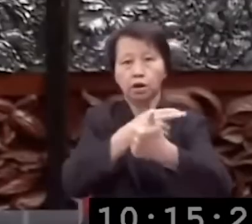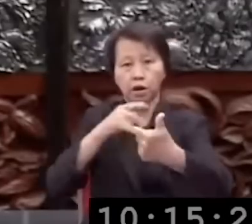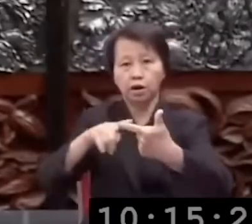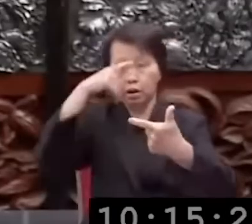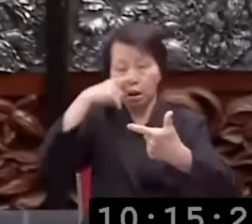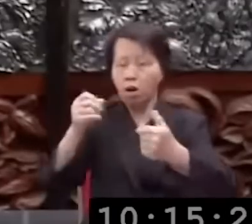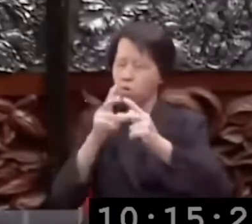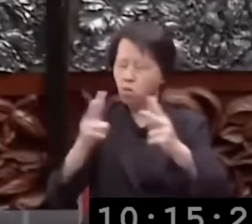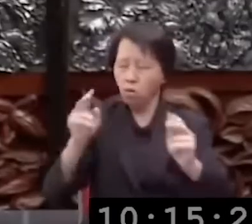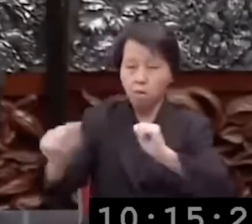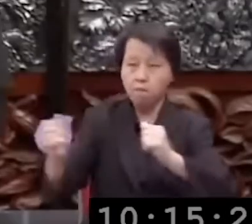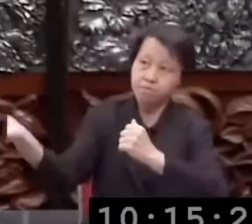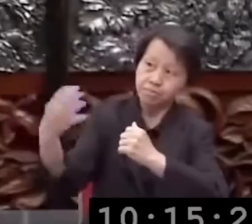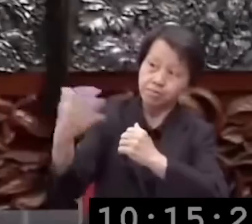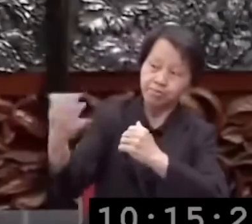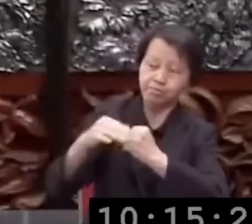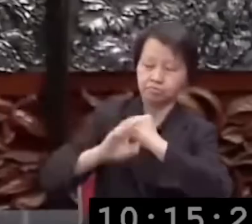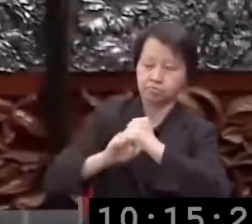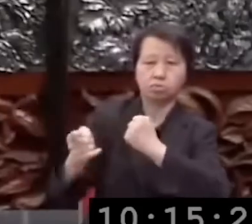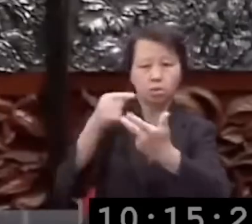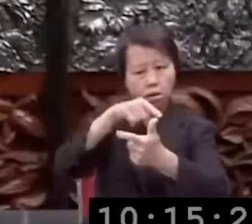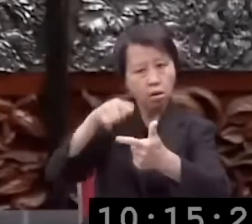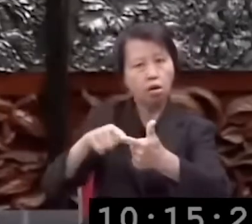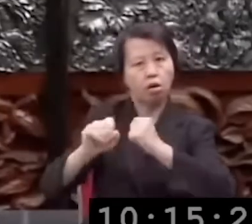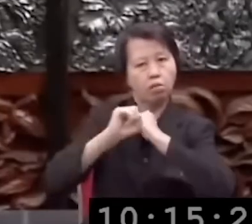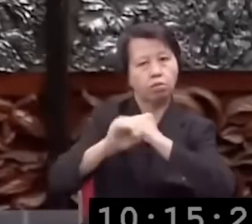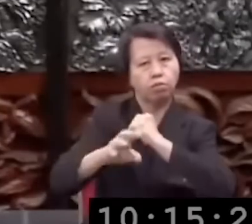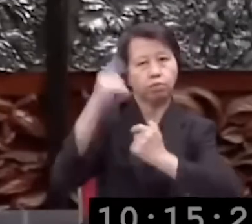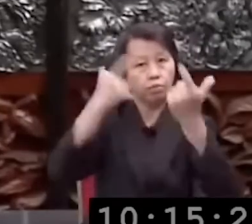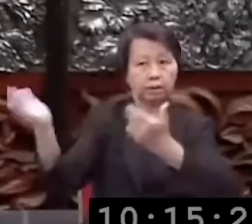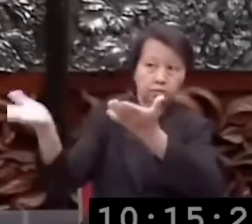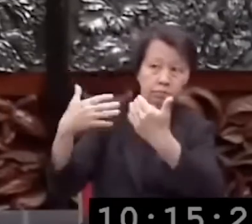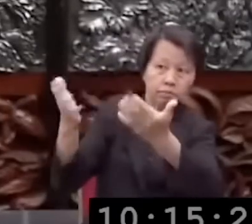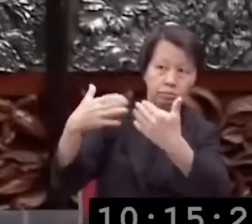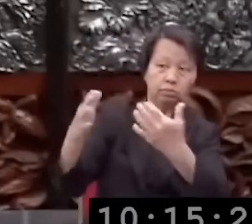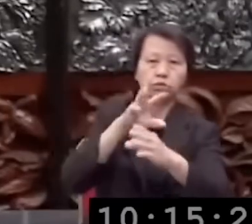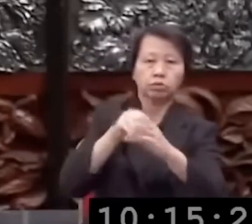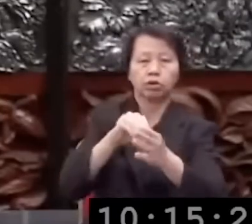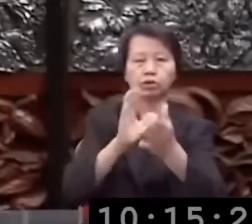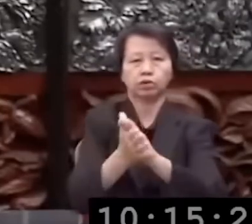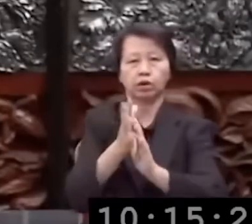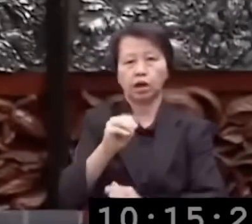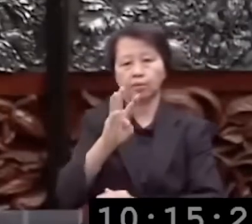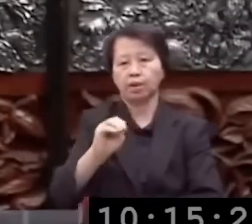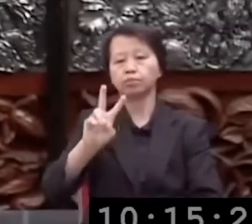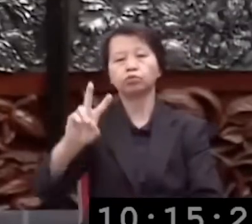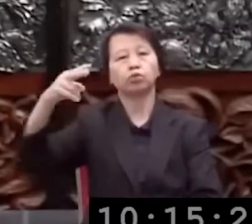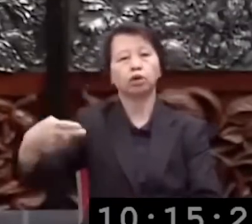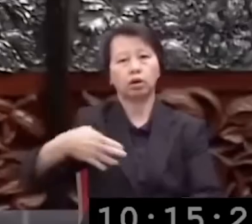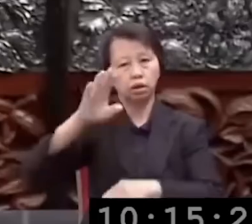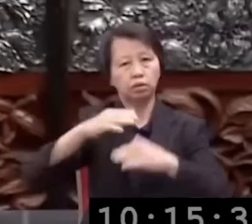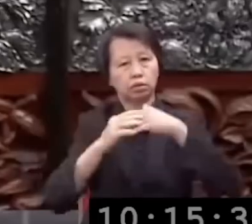Thailand memang sangat eksklusif itu utama sekali dari segi mempromosikan pelancukan termasuk keperluan menjadikan mm to heis ini